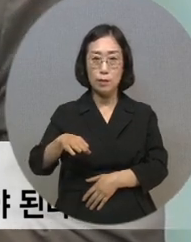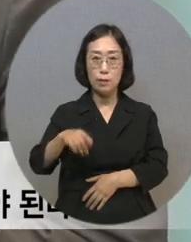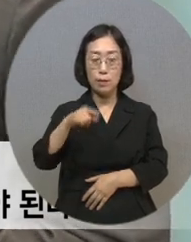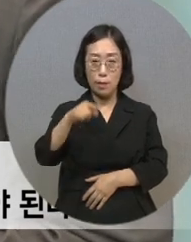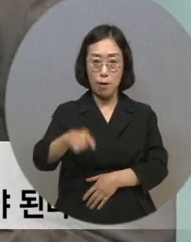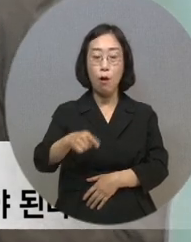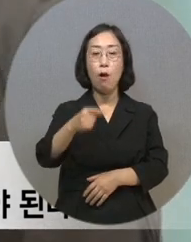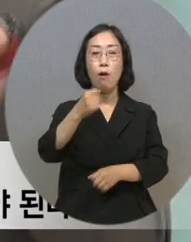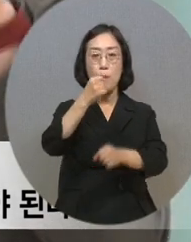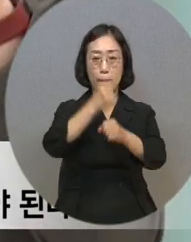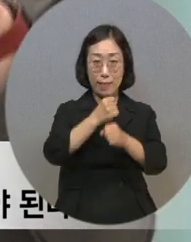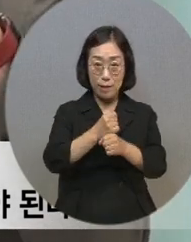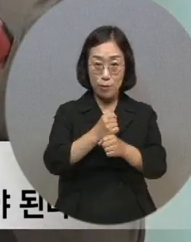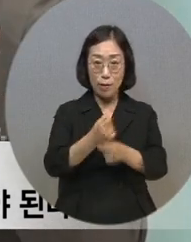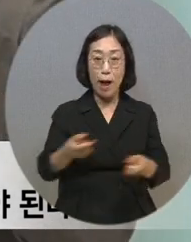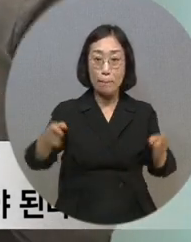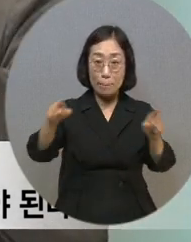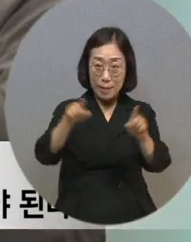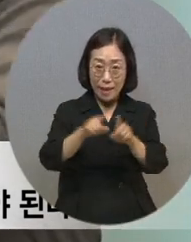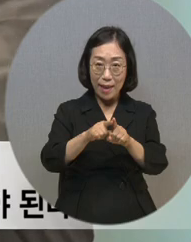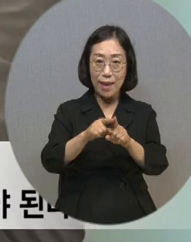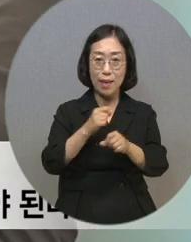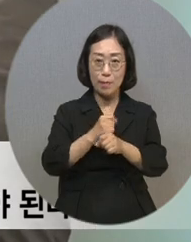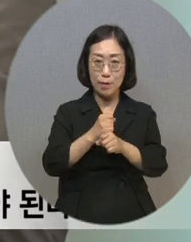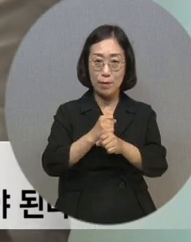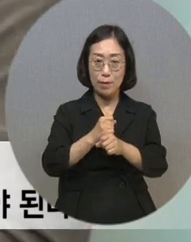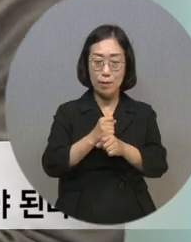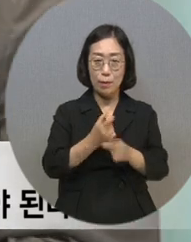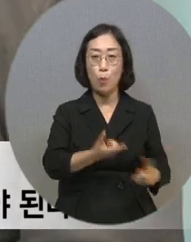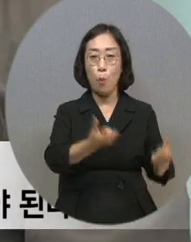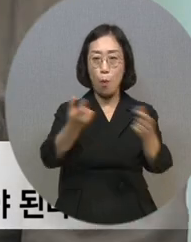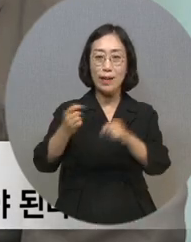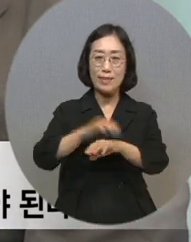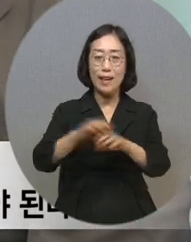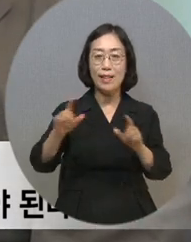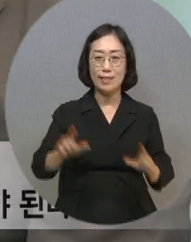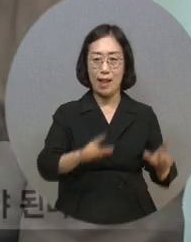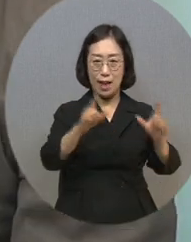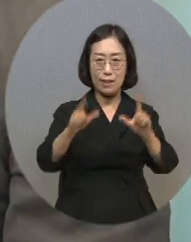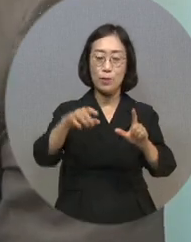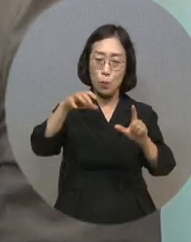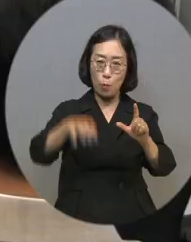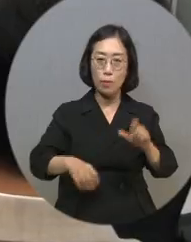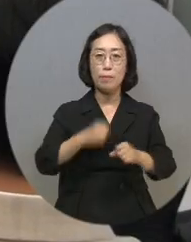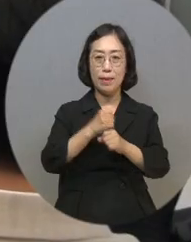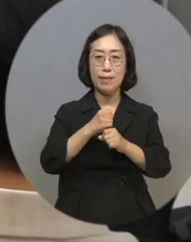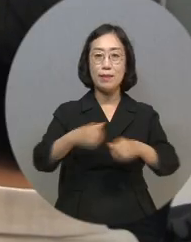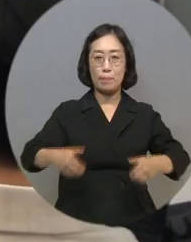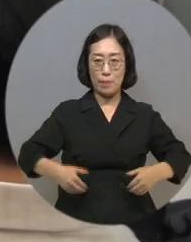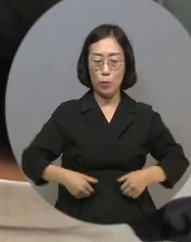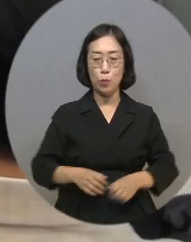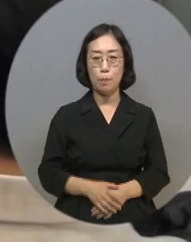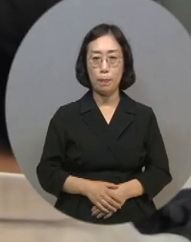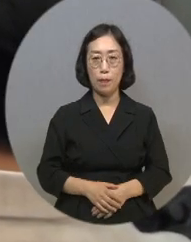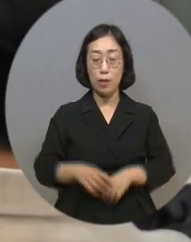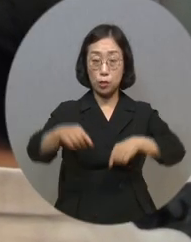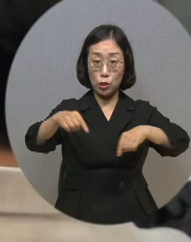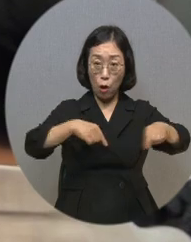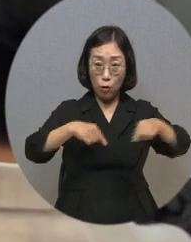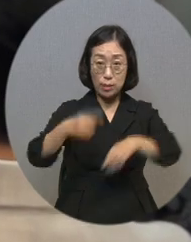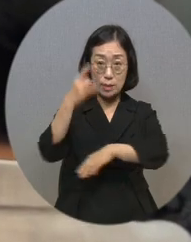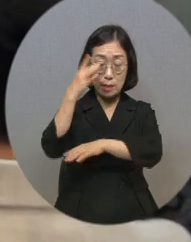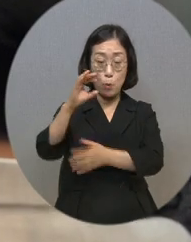된다. 함께 골고루 잘 사는 그런 세상을 만들어야 된다는 데 대해서. 정치에서의